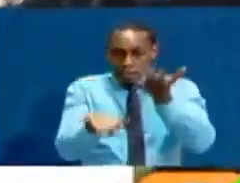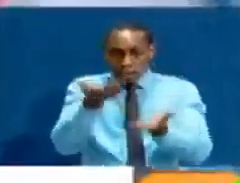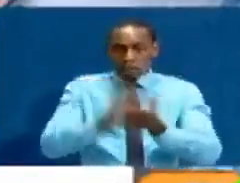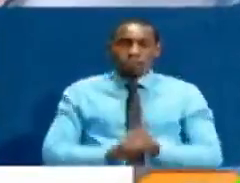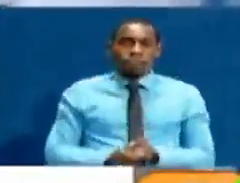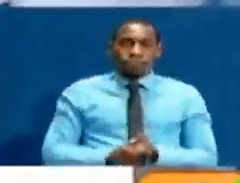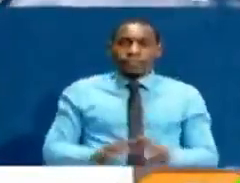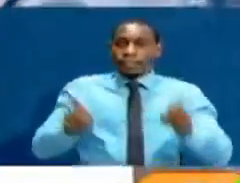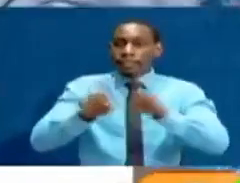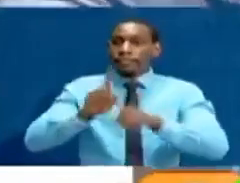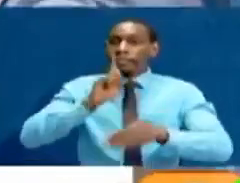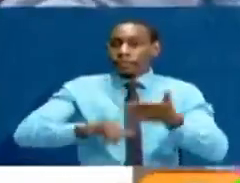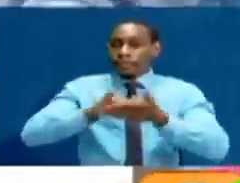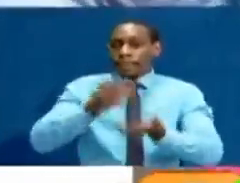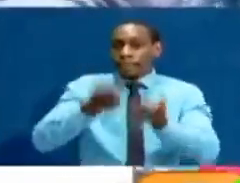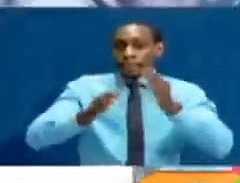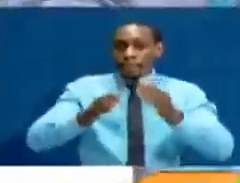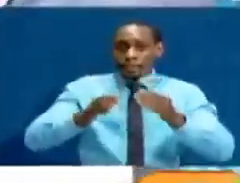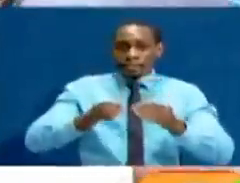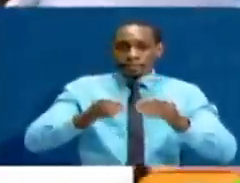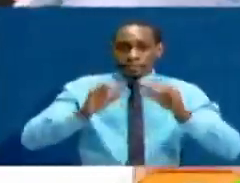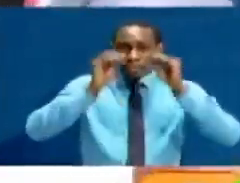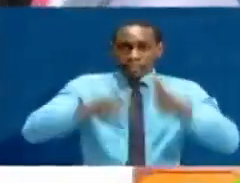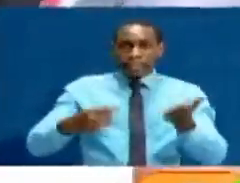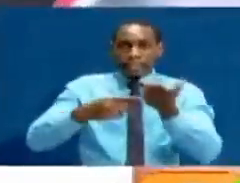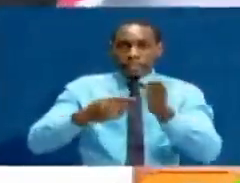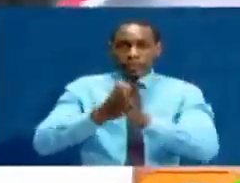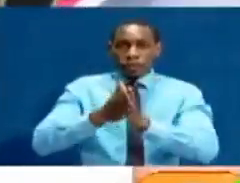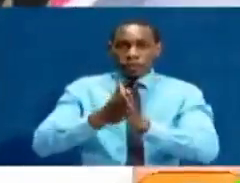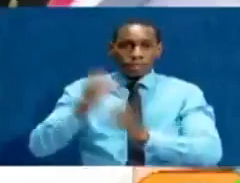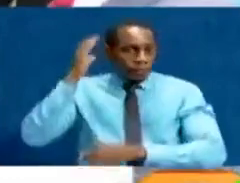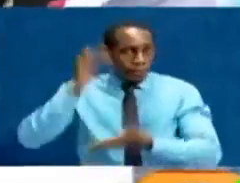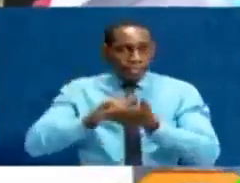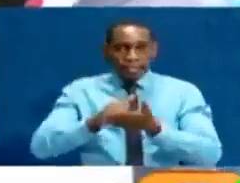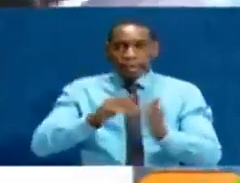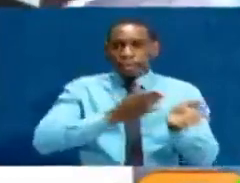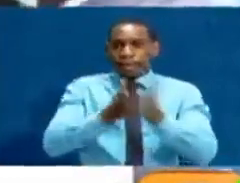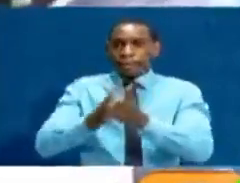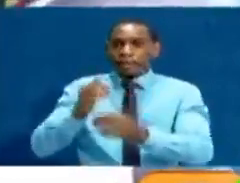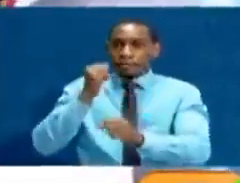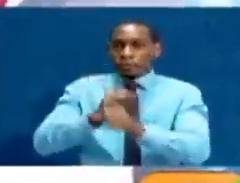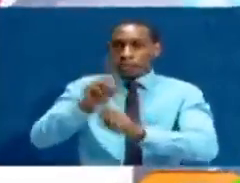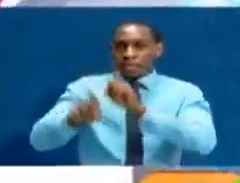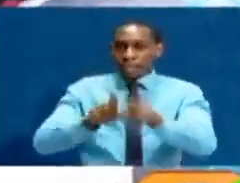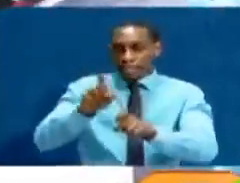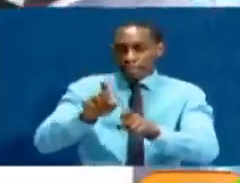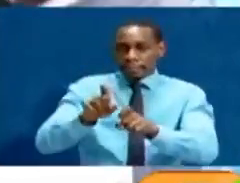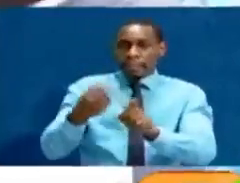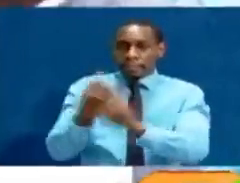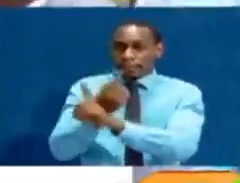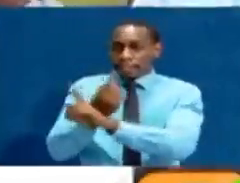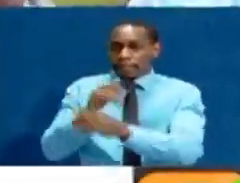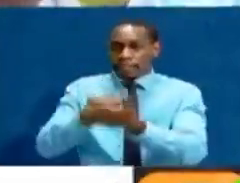utakavyokuwa, huku akisema huenda wanafunzi wa vyuo vya kati na kiufundi ambao walikuwa wameratibiwa kufanya mitihani yao ya NEC na